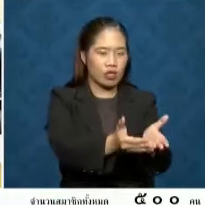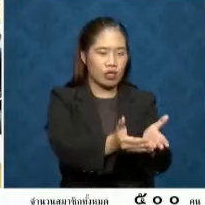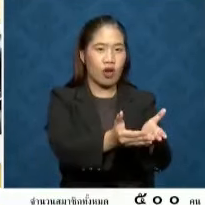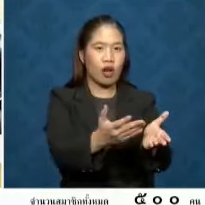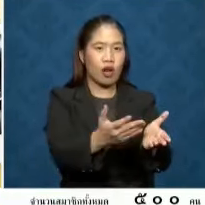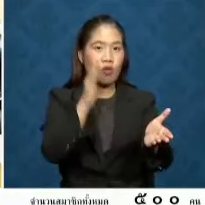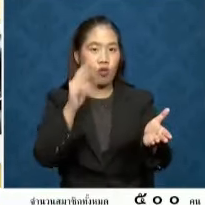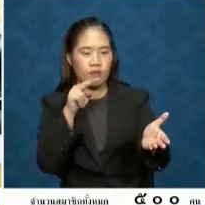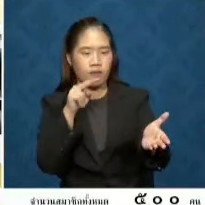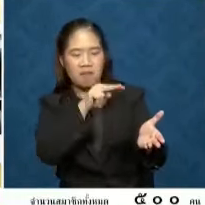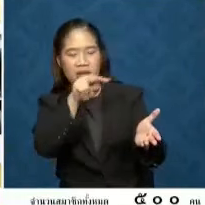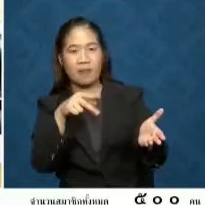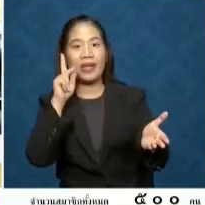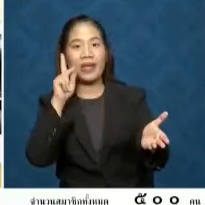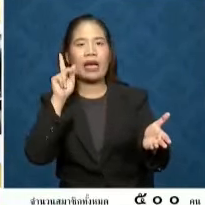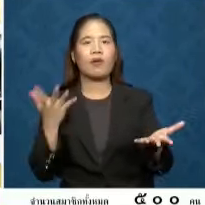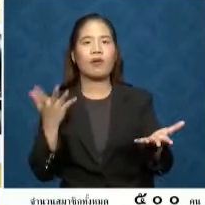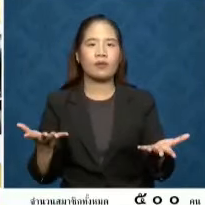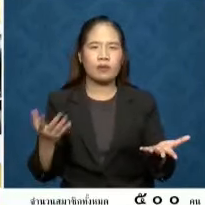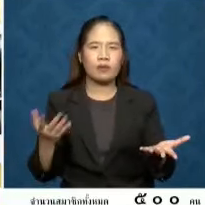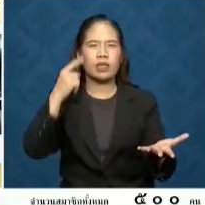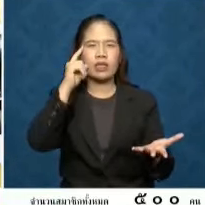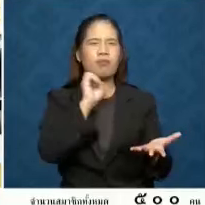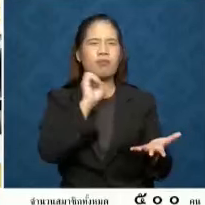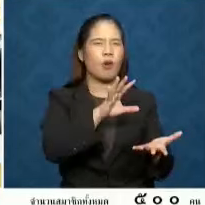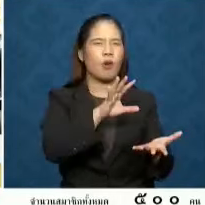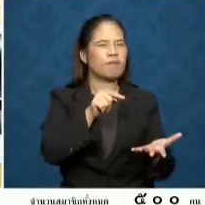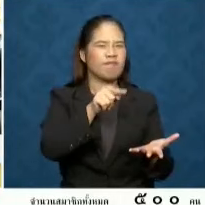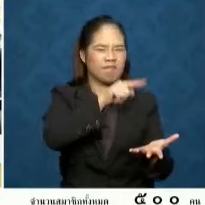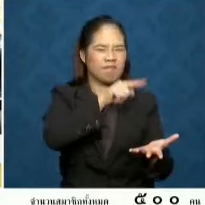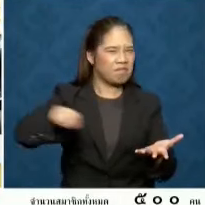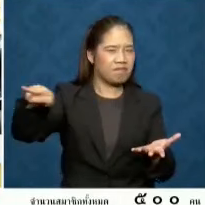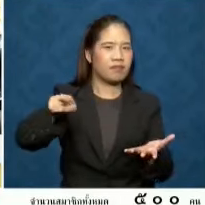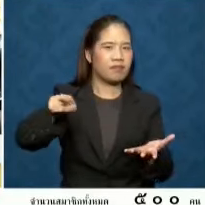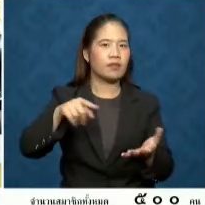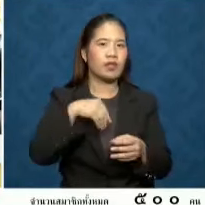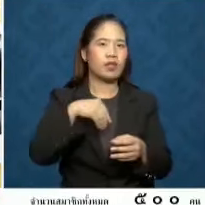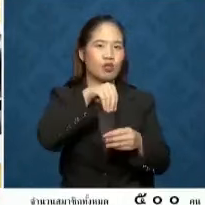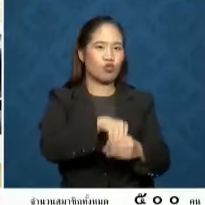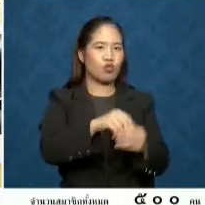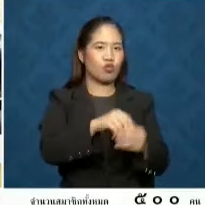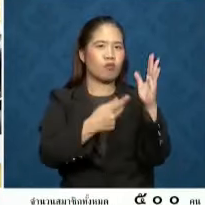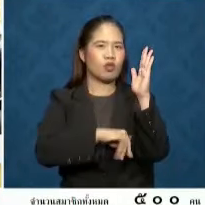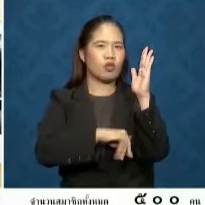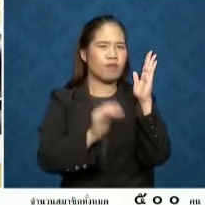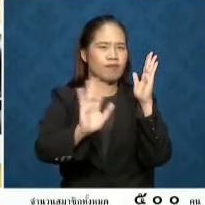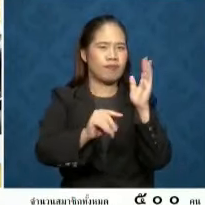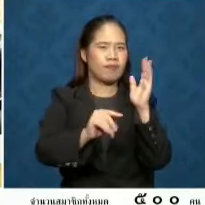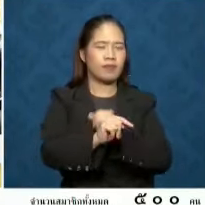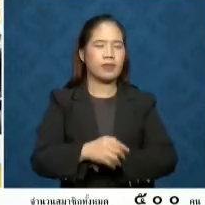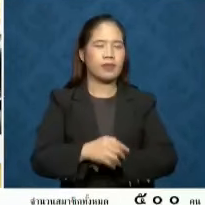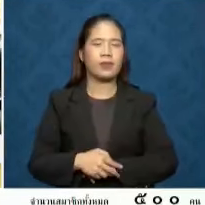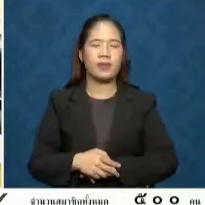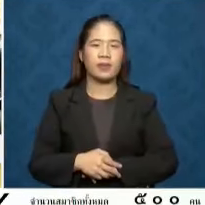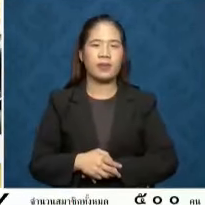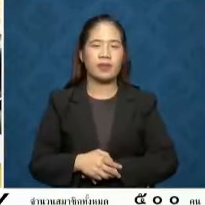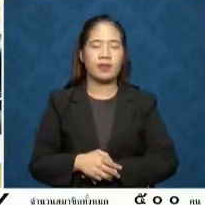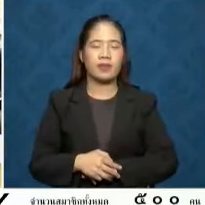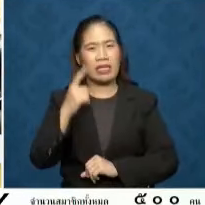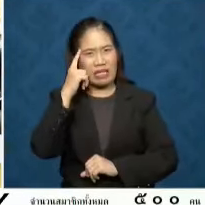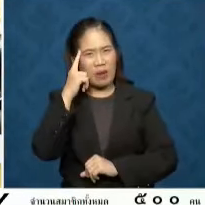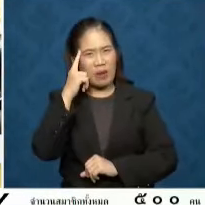นก็มาเห็นเป็นข่าวใหญ่โตก็เลยบอกว่างั้นกลับสัตหีบดีกว่าอย่ากลับมาสะพานเลยซึ่งเป็นไป